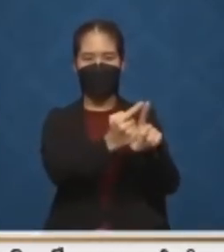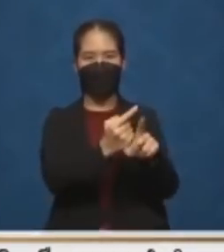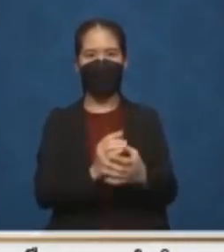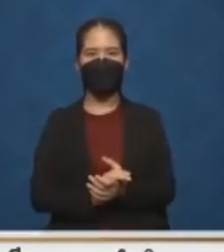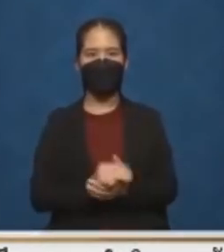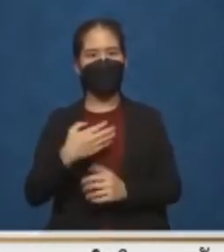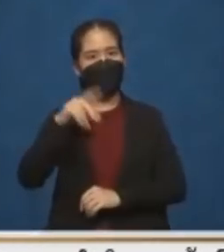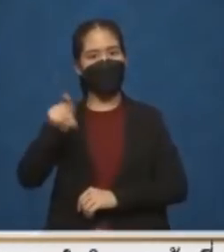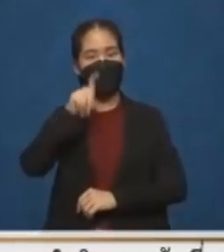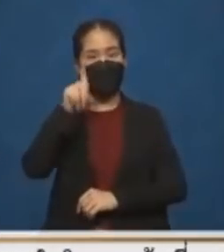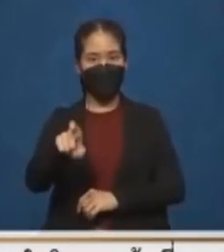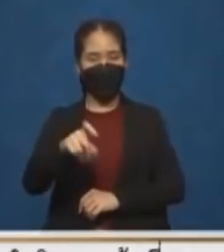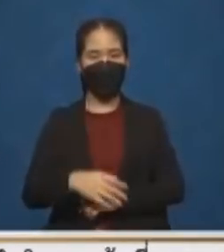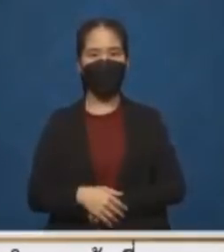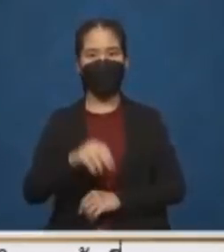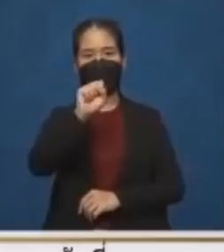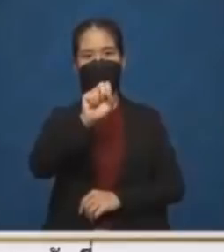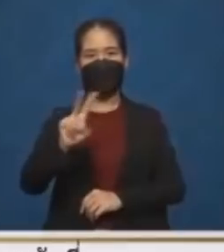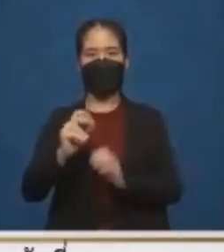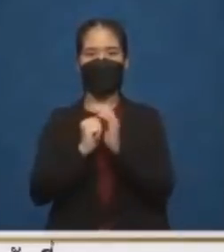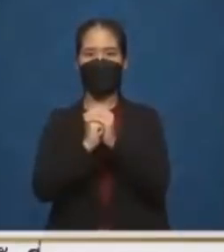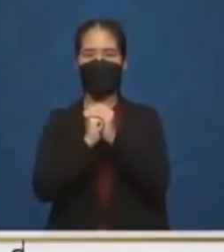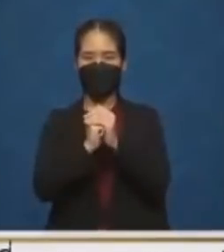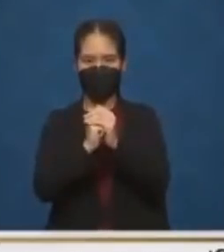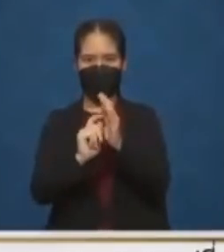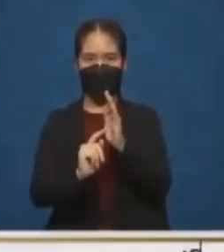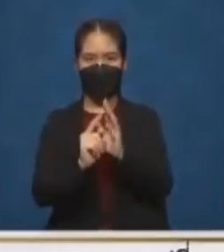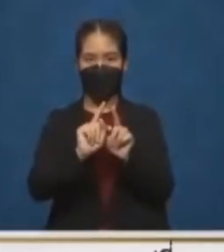ข้อสังเกตของวัคซีนชินโวัค ขอแรก